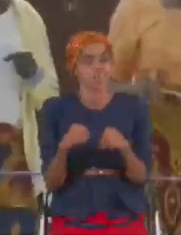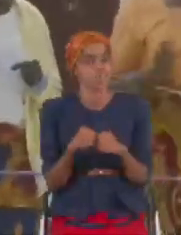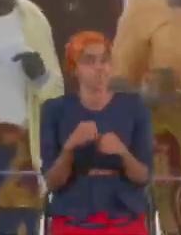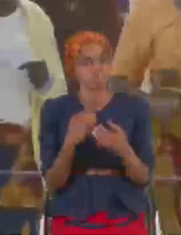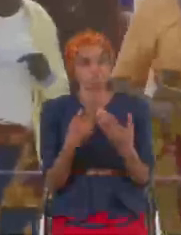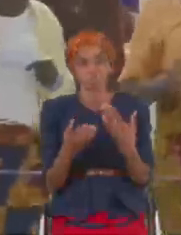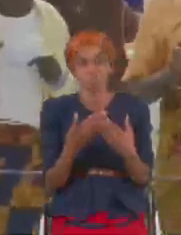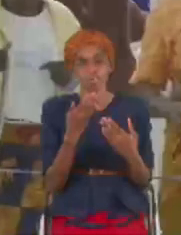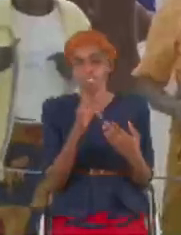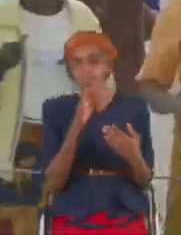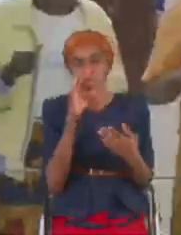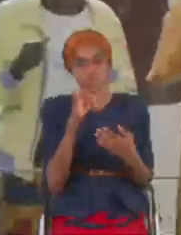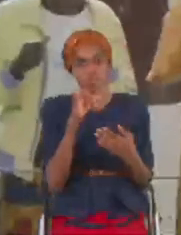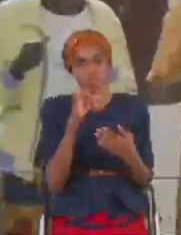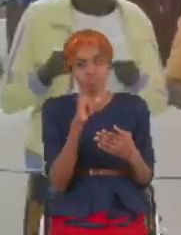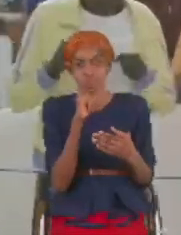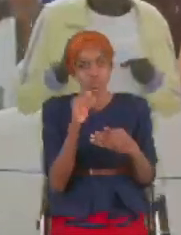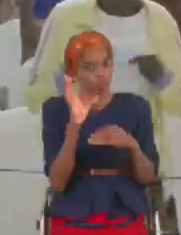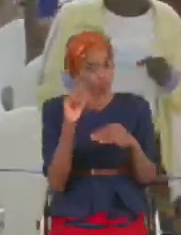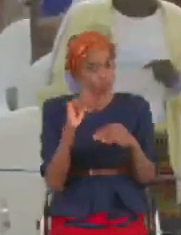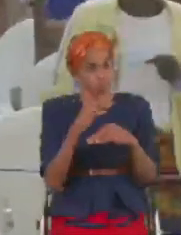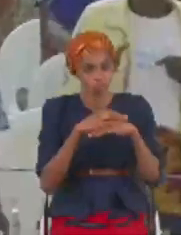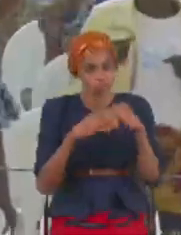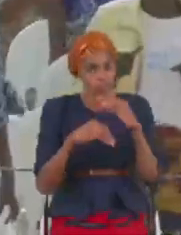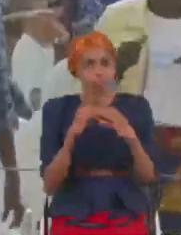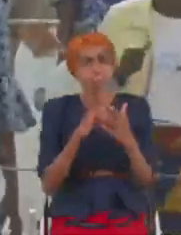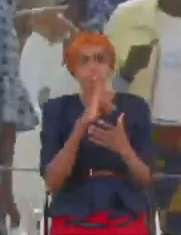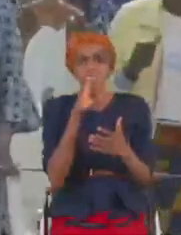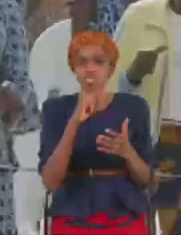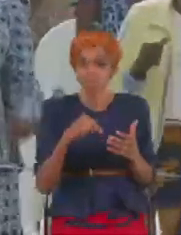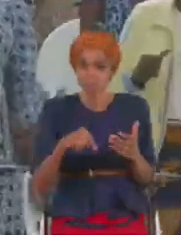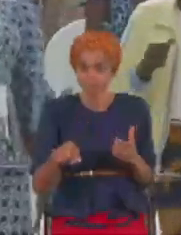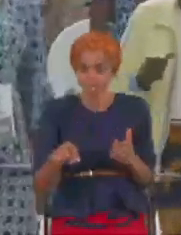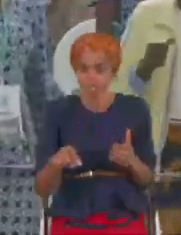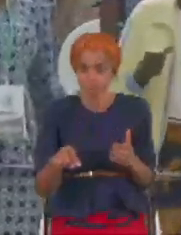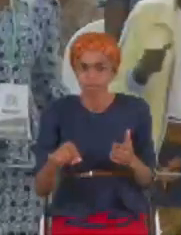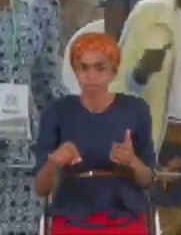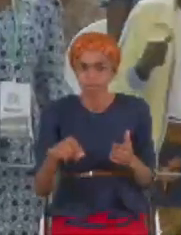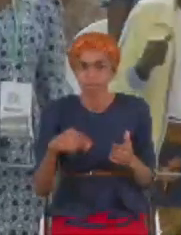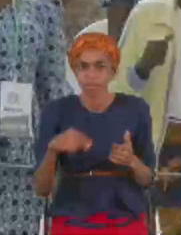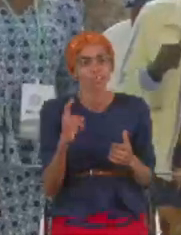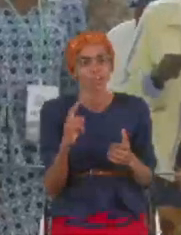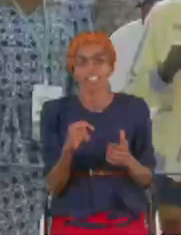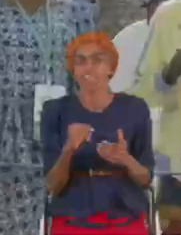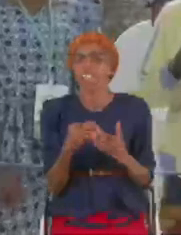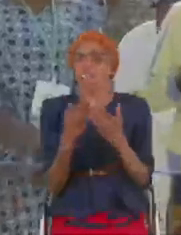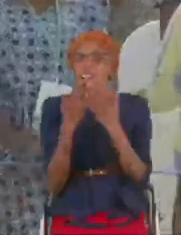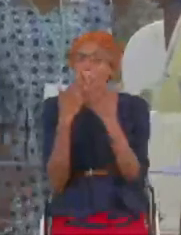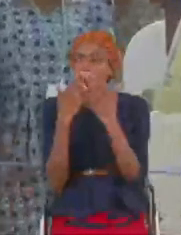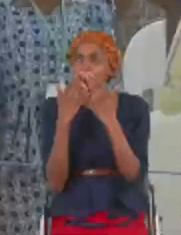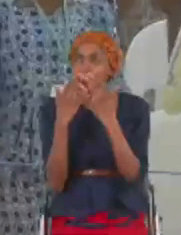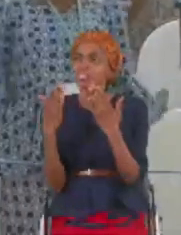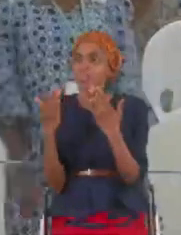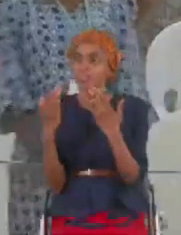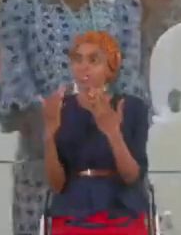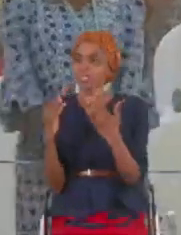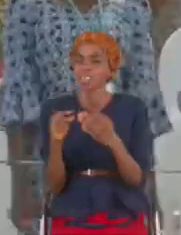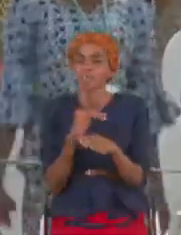même s'il ya pas le confort ça c'est la marque d'un ministère